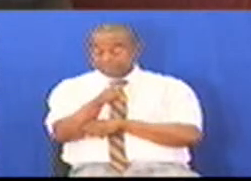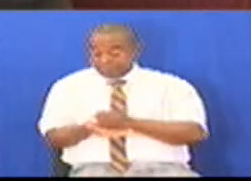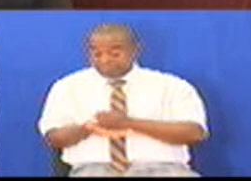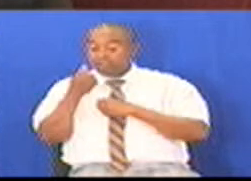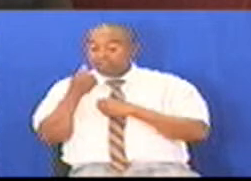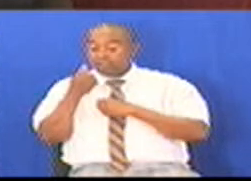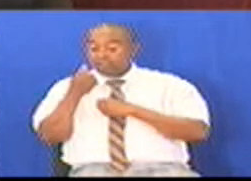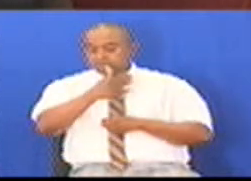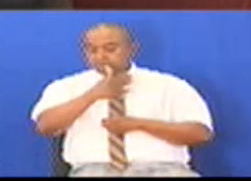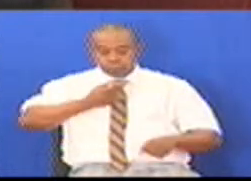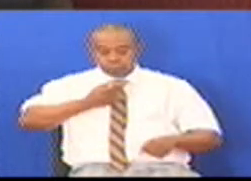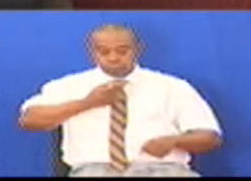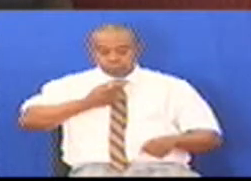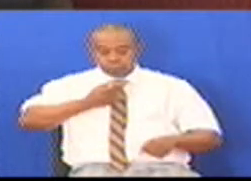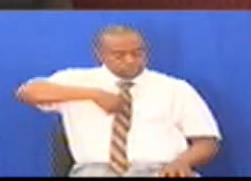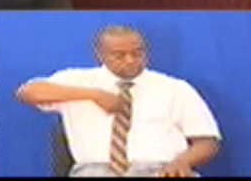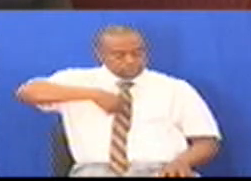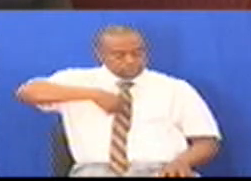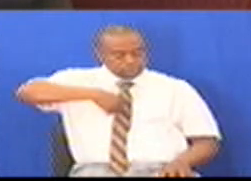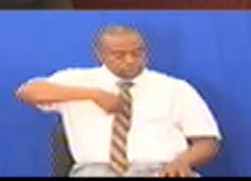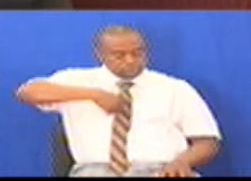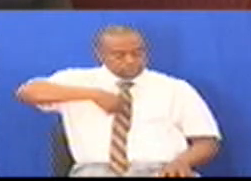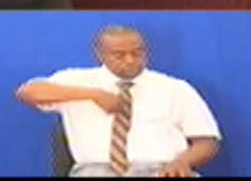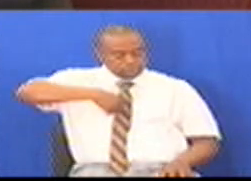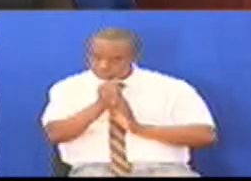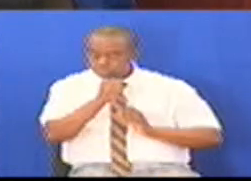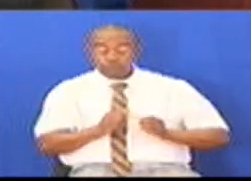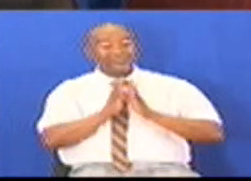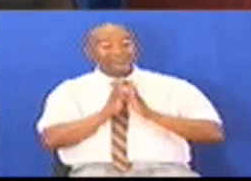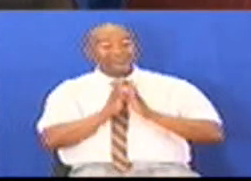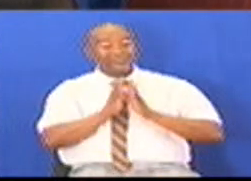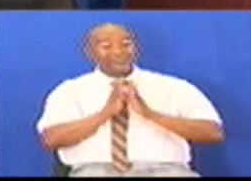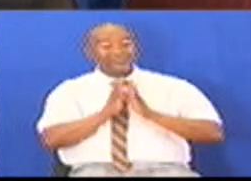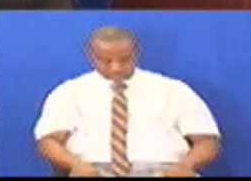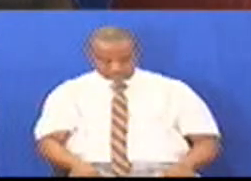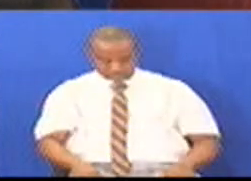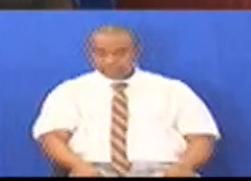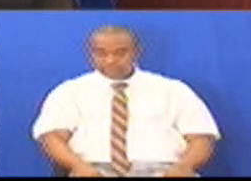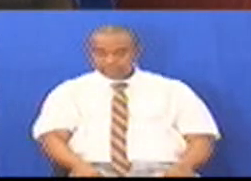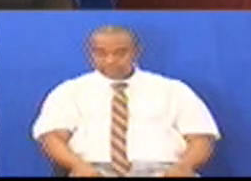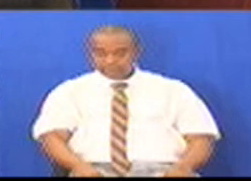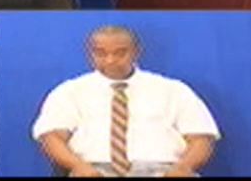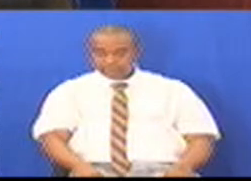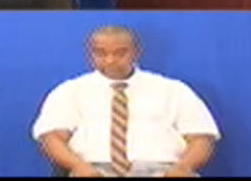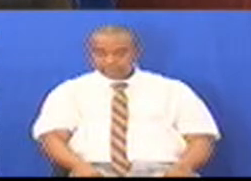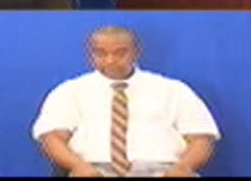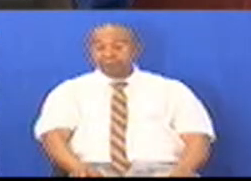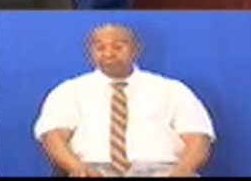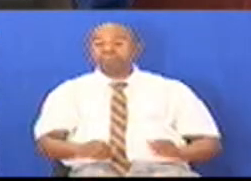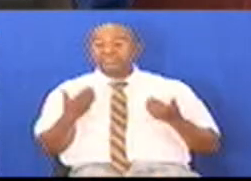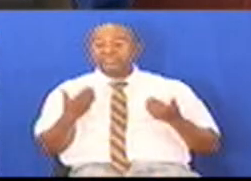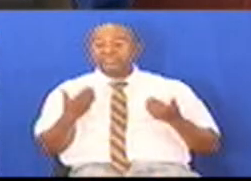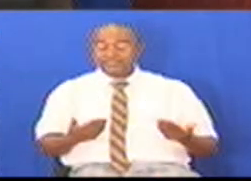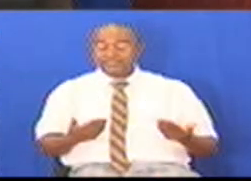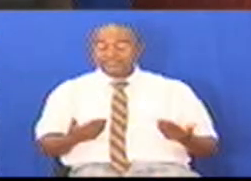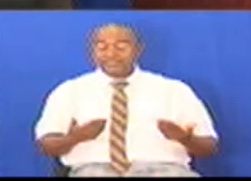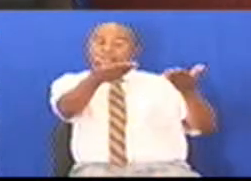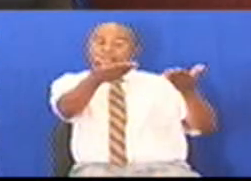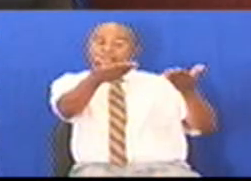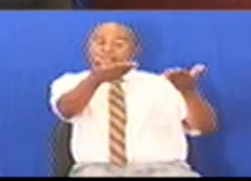bunge. Tunawashukuruni mno, asanteni sana. Sasa nimkaribishe msemaji mkuu wa kambi rasmi ya